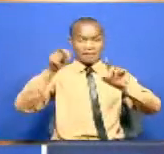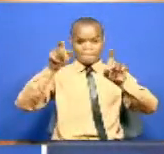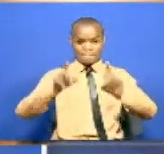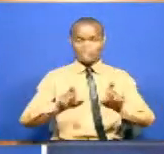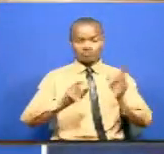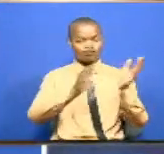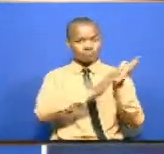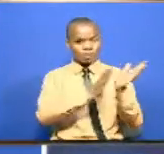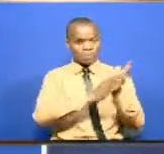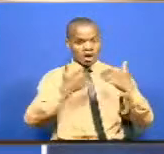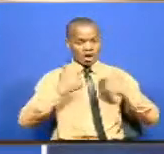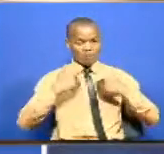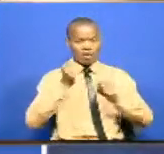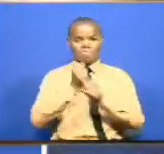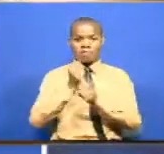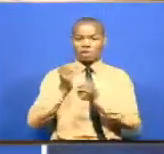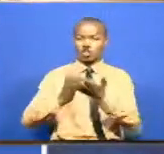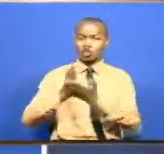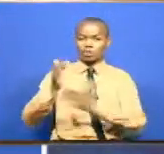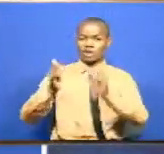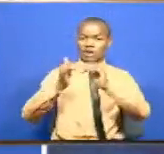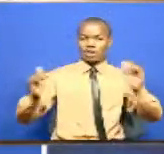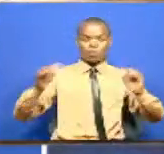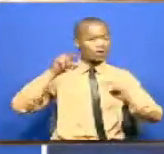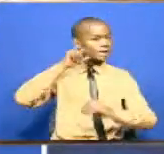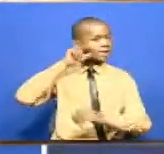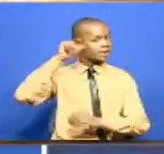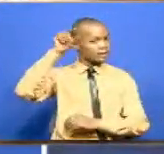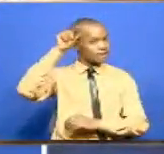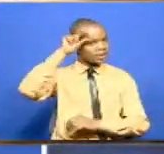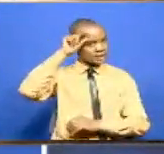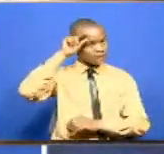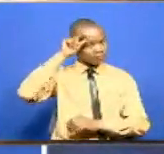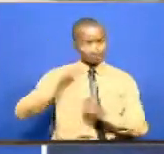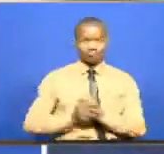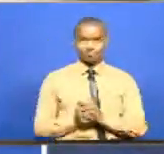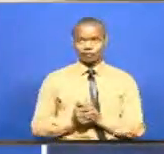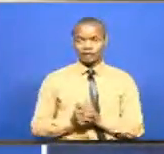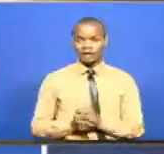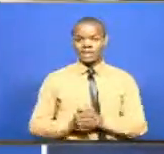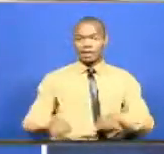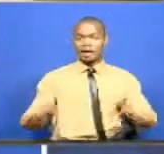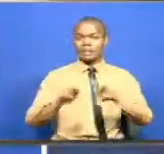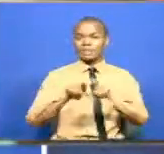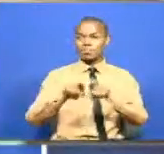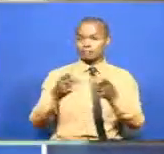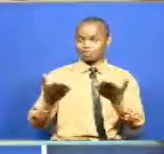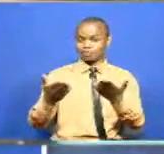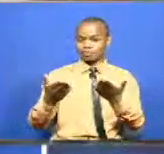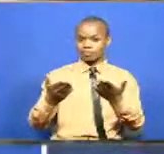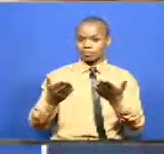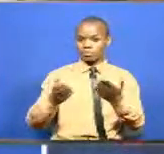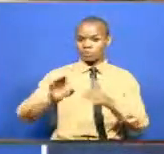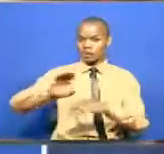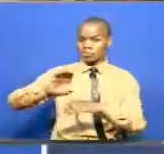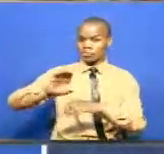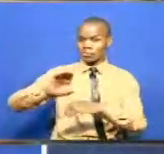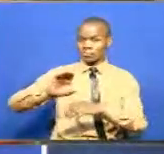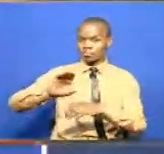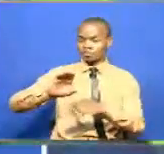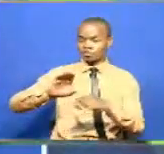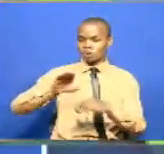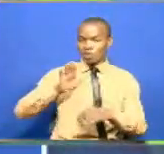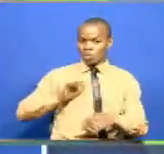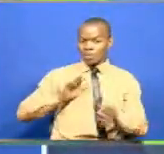ya utekelezaji usawa wa kijinsia katika bunge la taifa. Maoni hayo yaliungwa mkono na mwakilishi wanawake katika kaunti ya Murang'a, Sabina